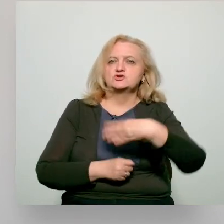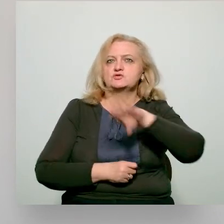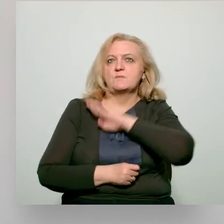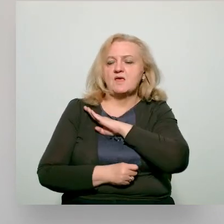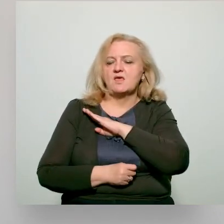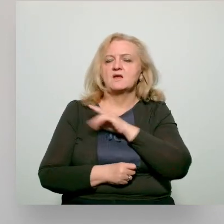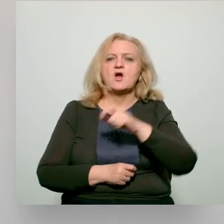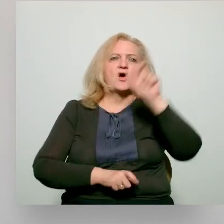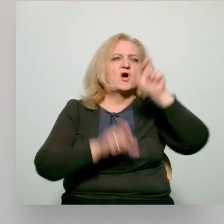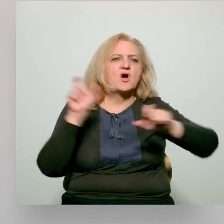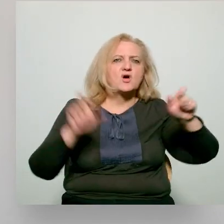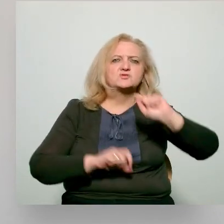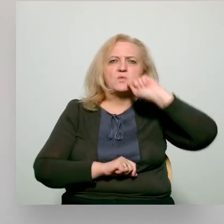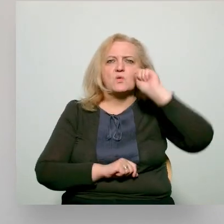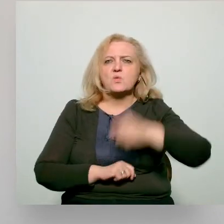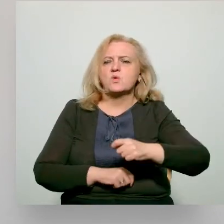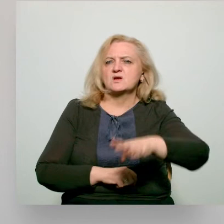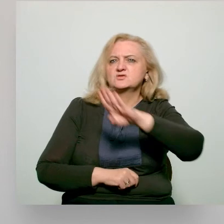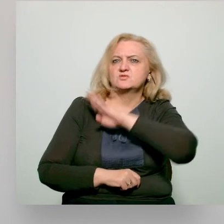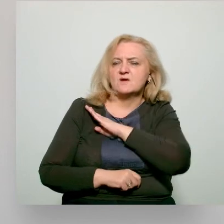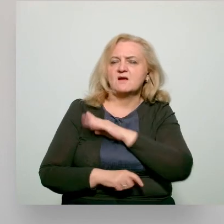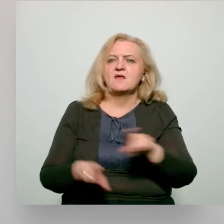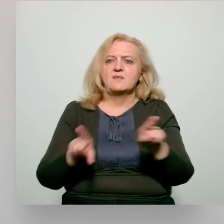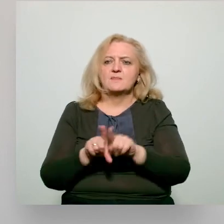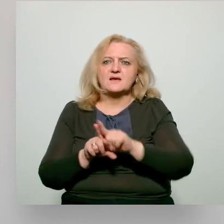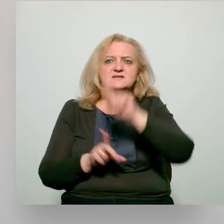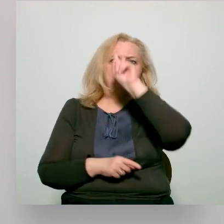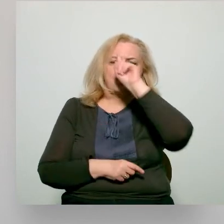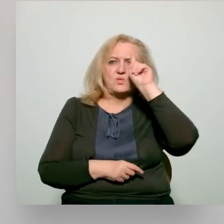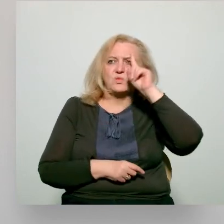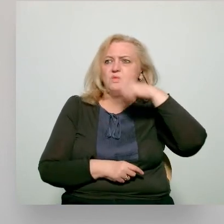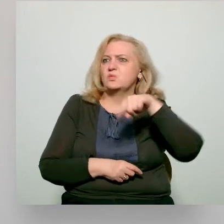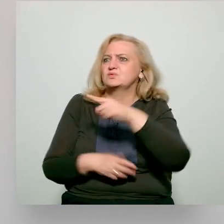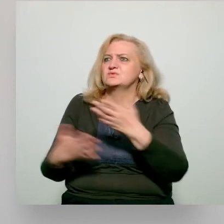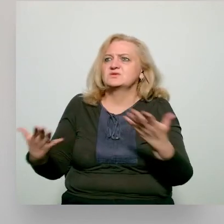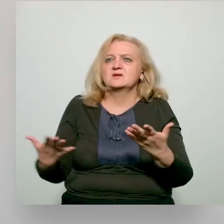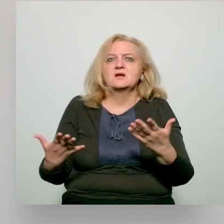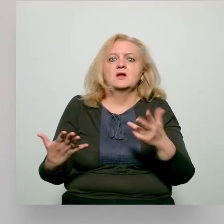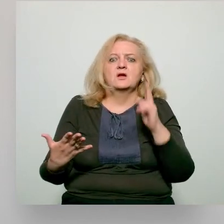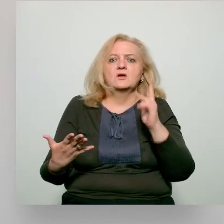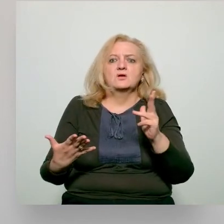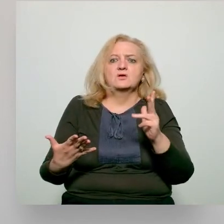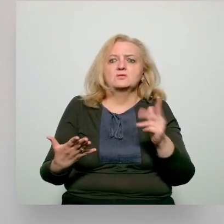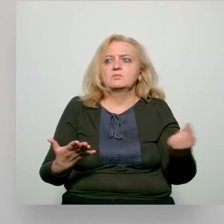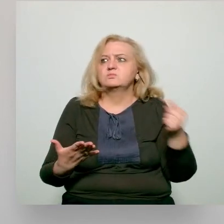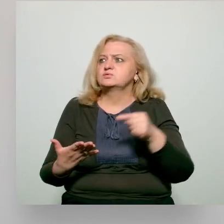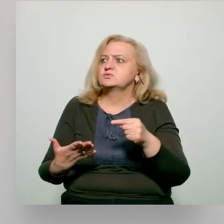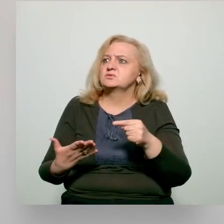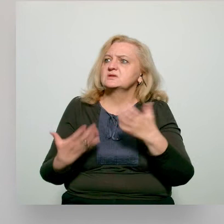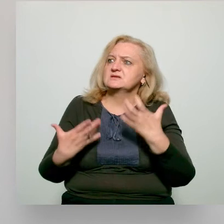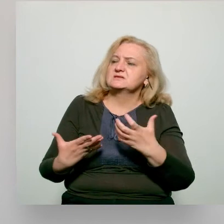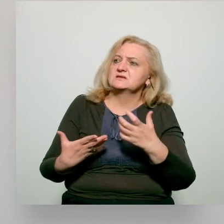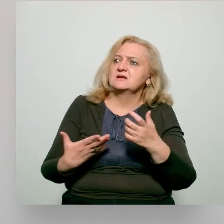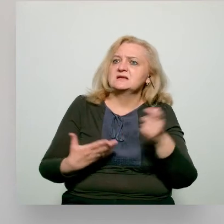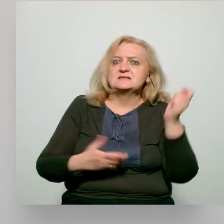śmierci Ukraińców i także śmierci ludzi, którzy przyszli zabijać Ukraińców, czyli